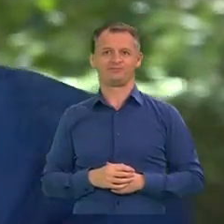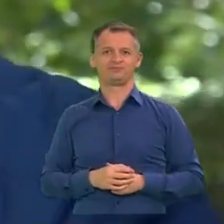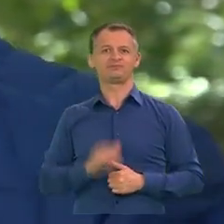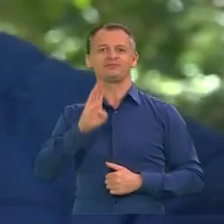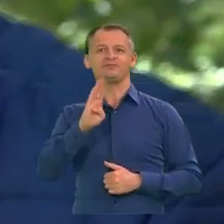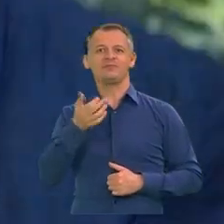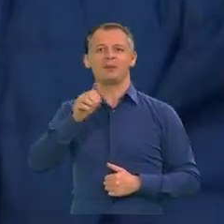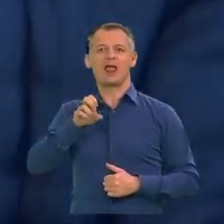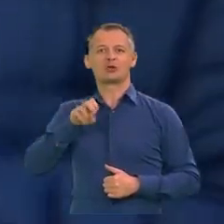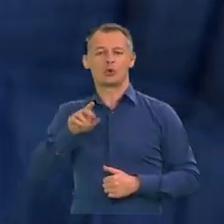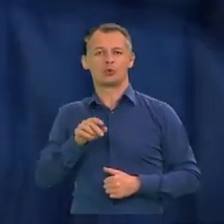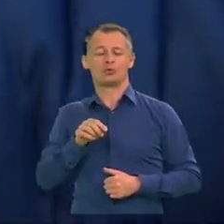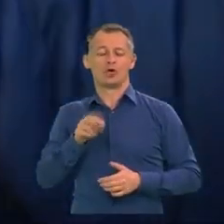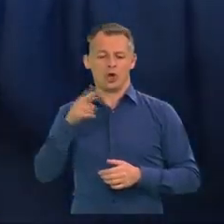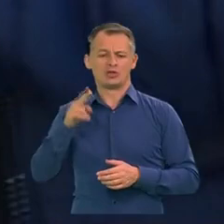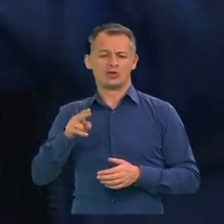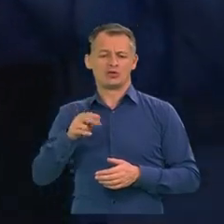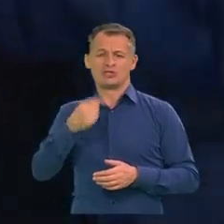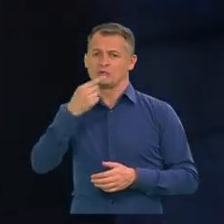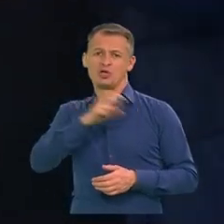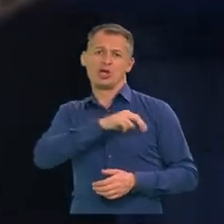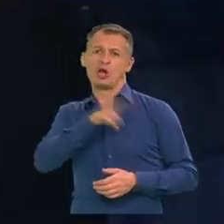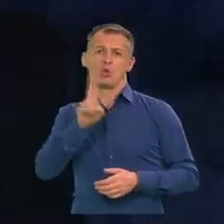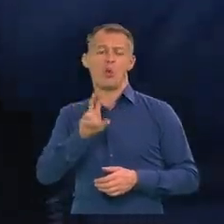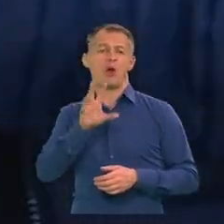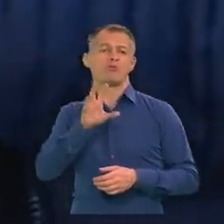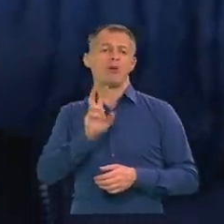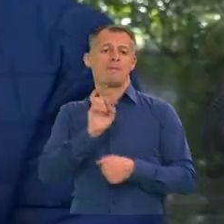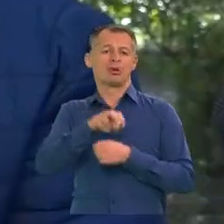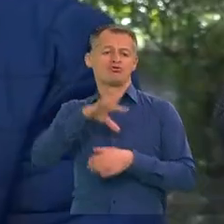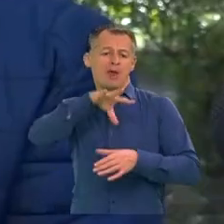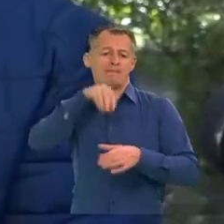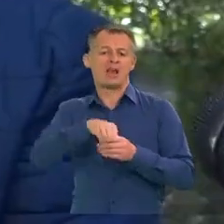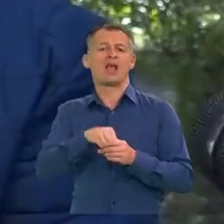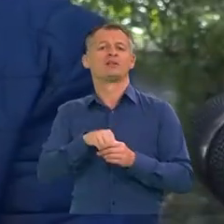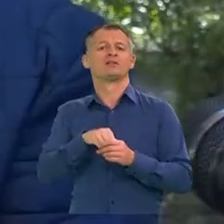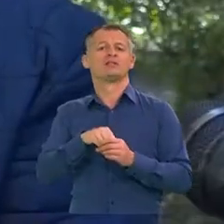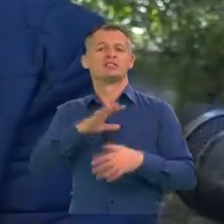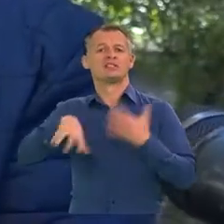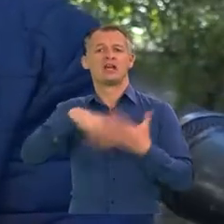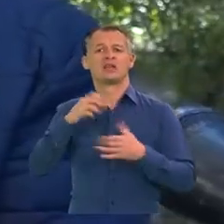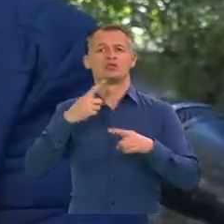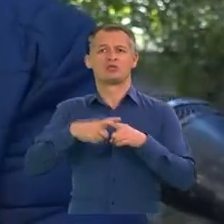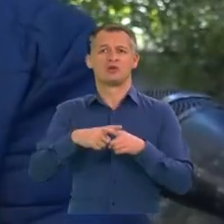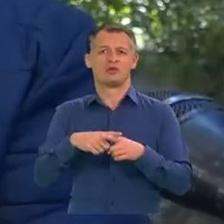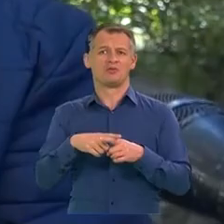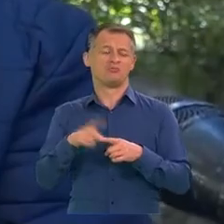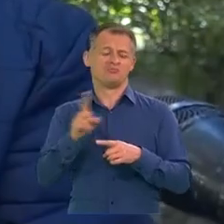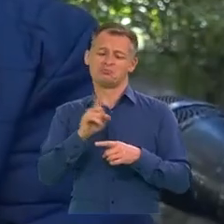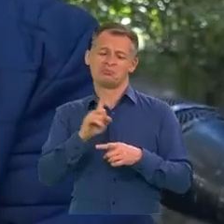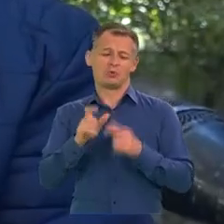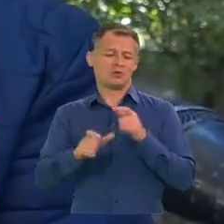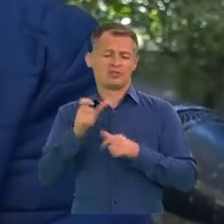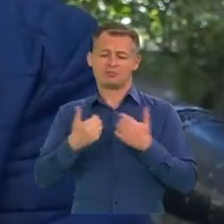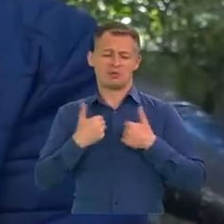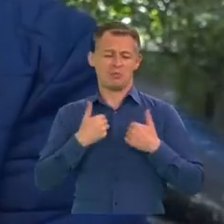Bălășoiu continuă să nege implicarea sa în scandalul sexual, spunând că este nevinovat. Nu mă caracterizează și nu sunt. Nu sunteți